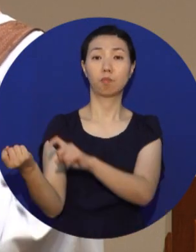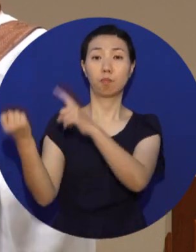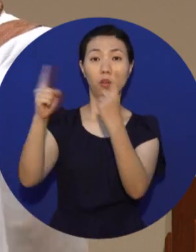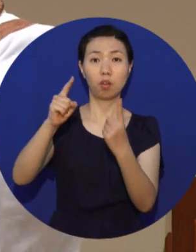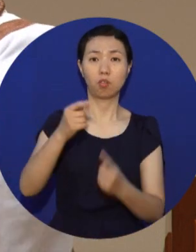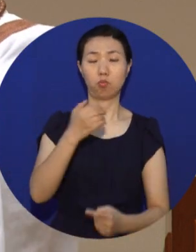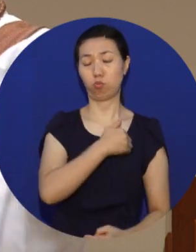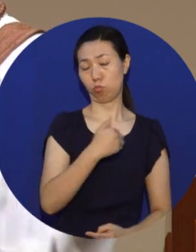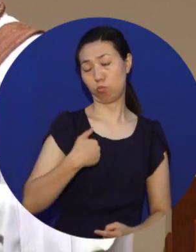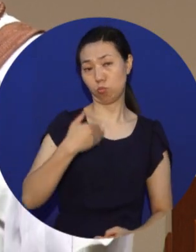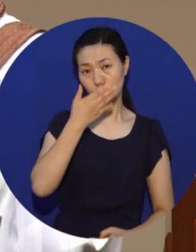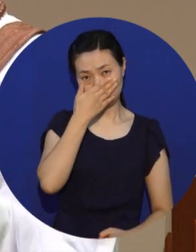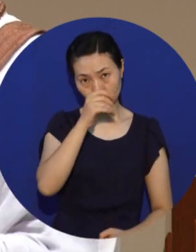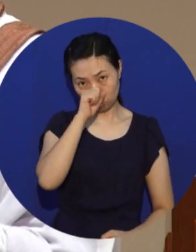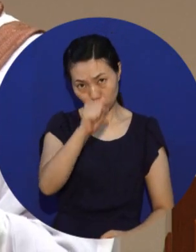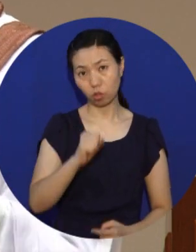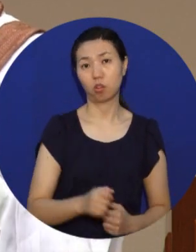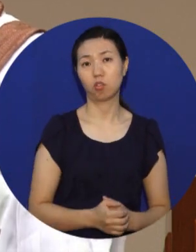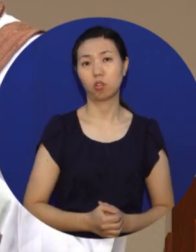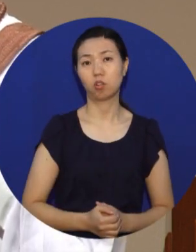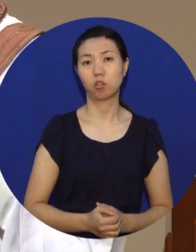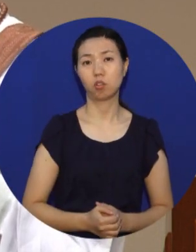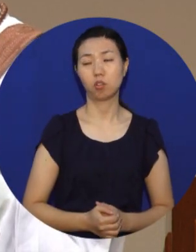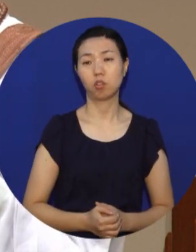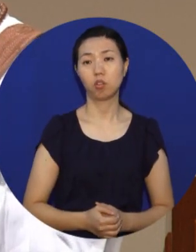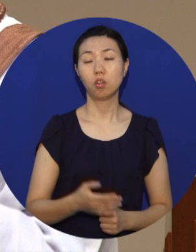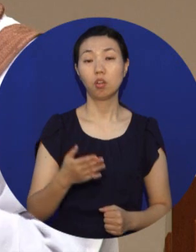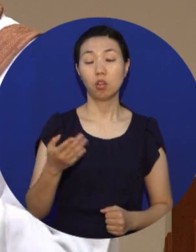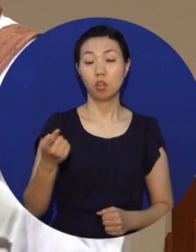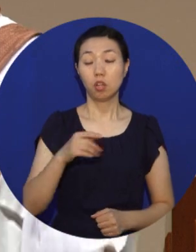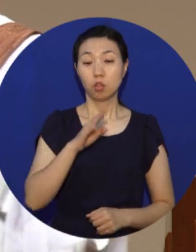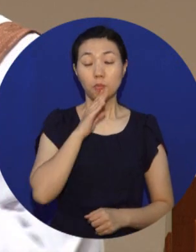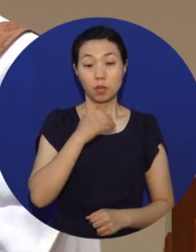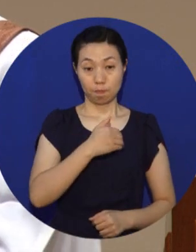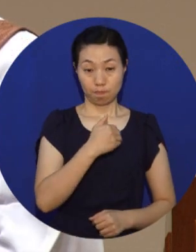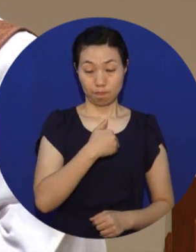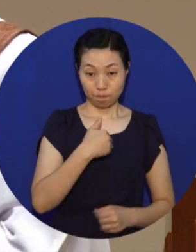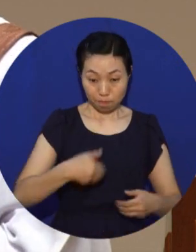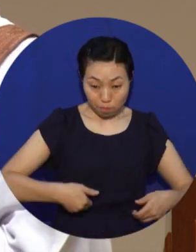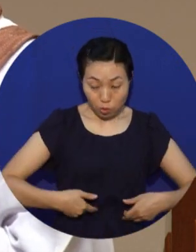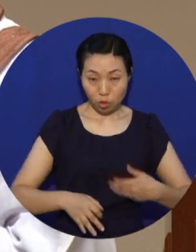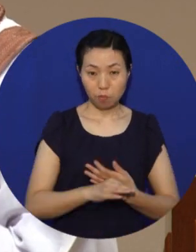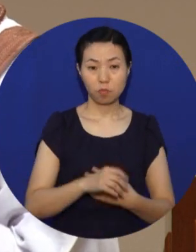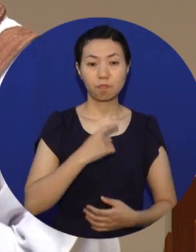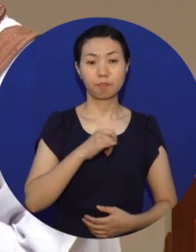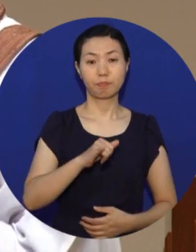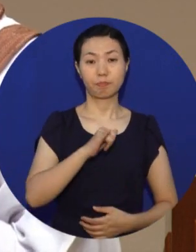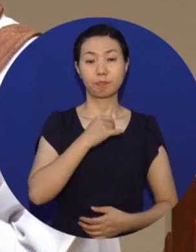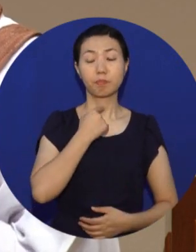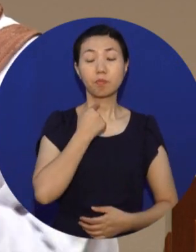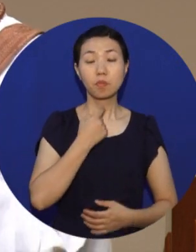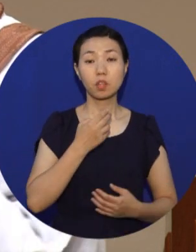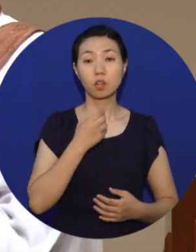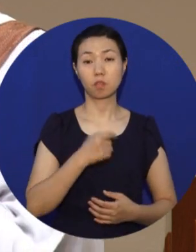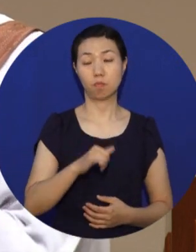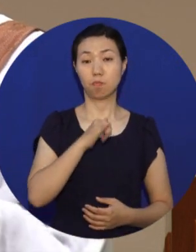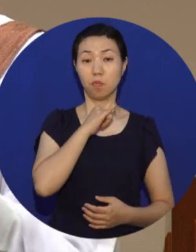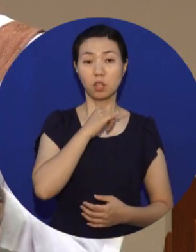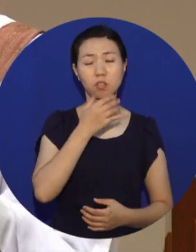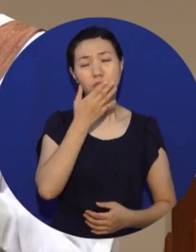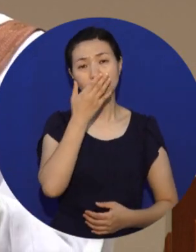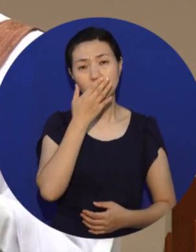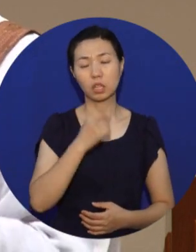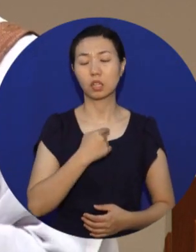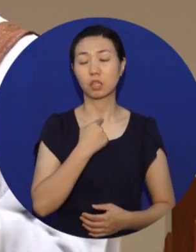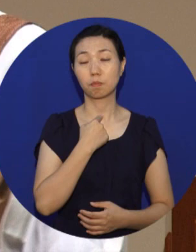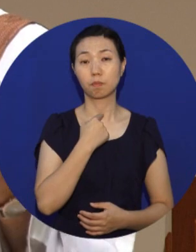그러나 이제 그런 것처럼 자기 목숨도 필요하다면 기꺼이 내놓고 하는데 그런데 뭐